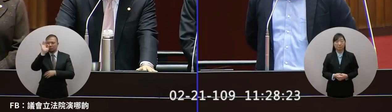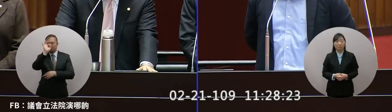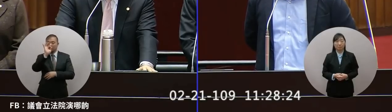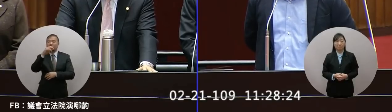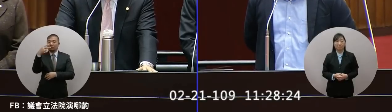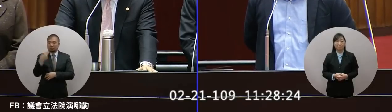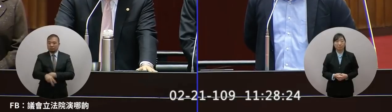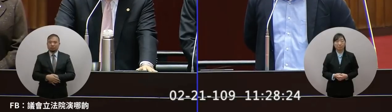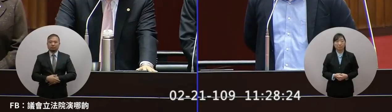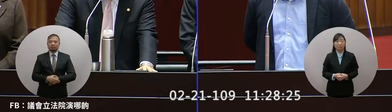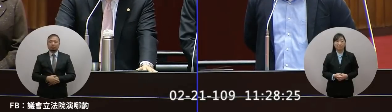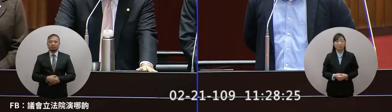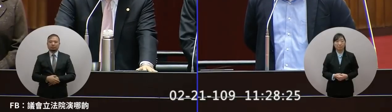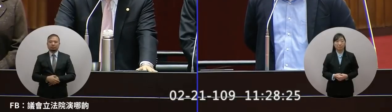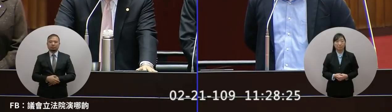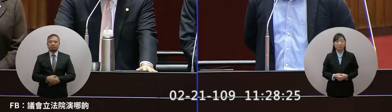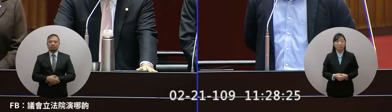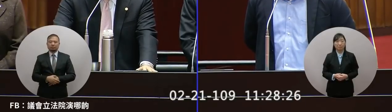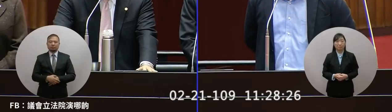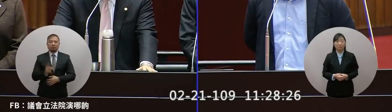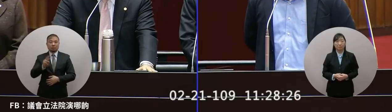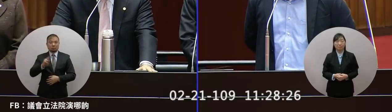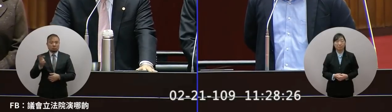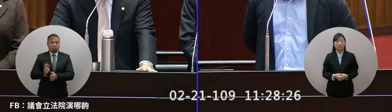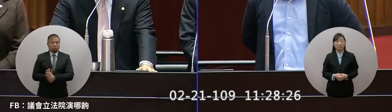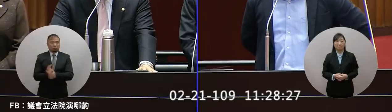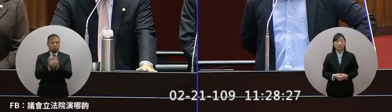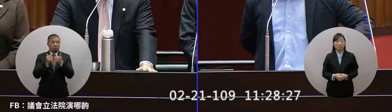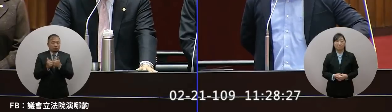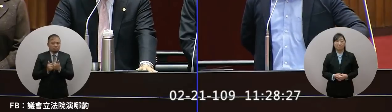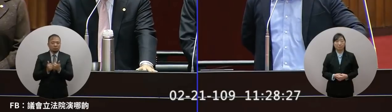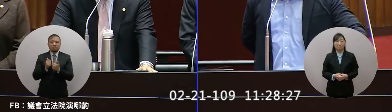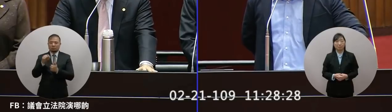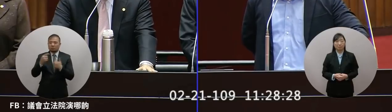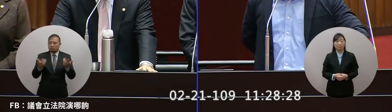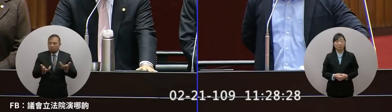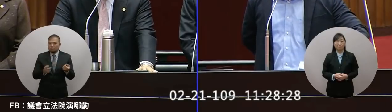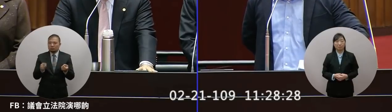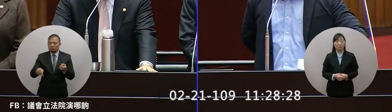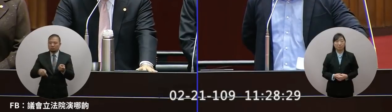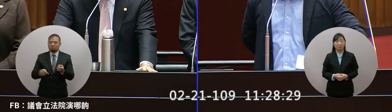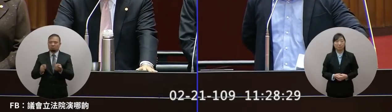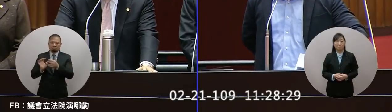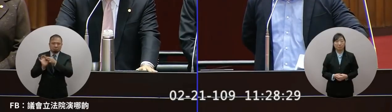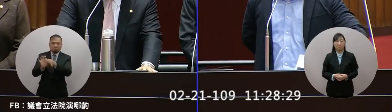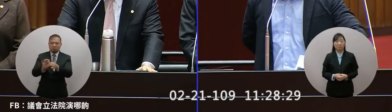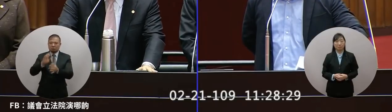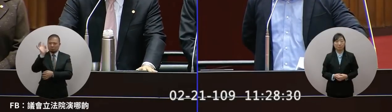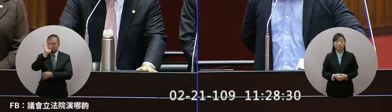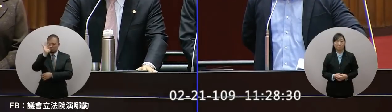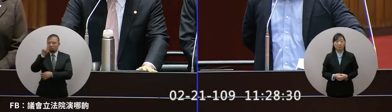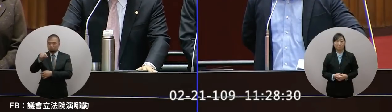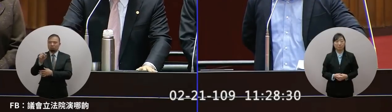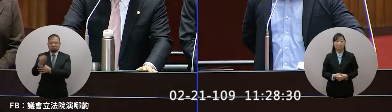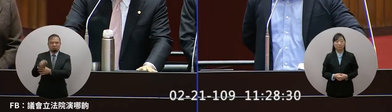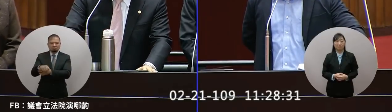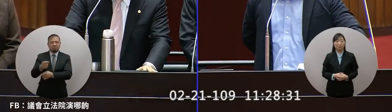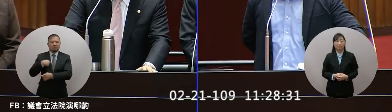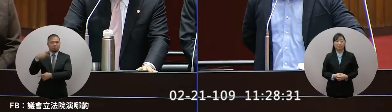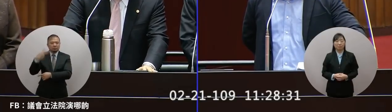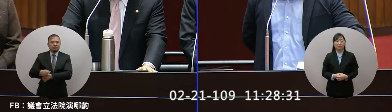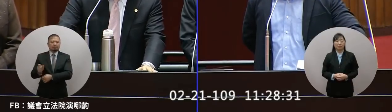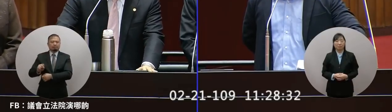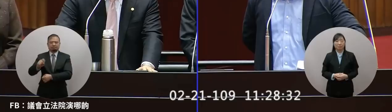不但会支持处转会就这些来查，而且我更会要求要加快加大力